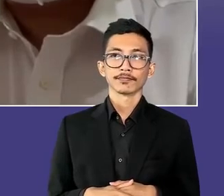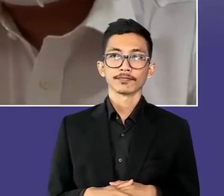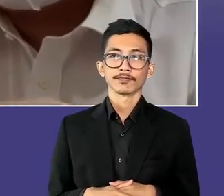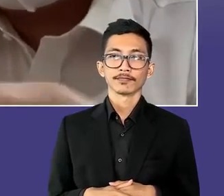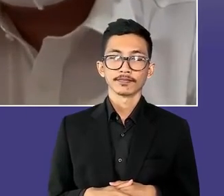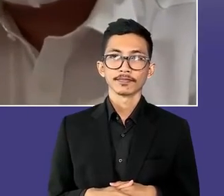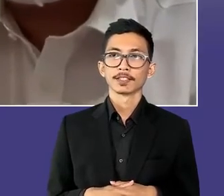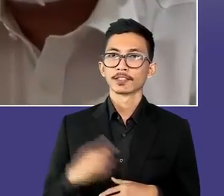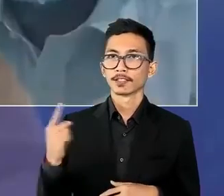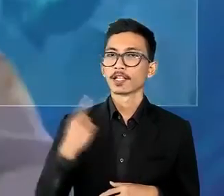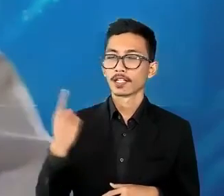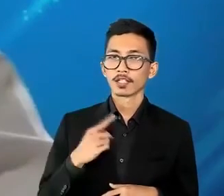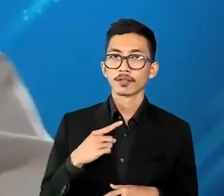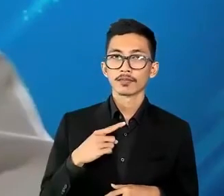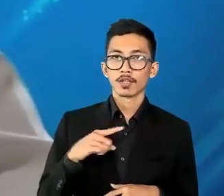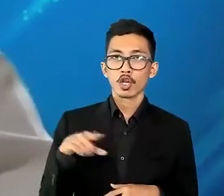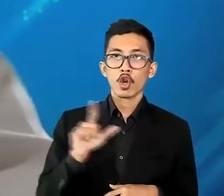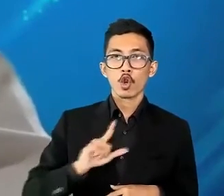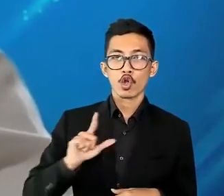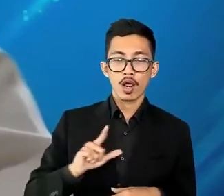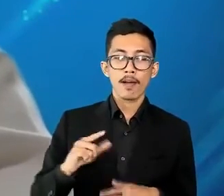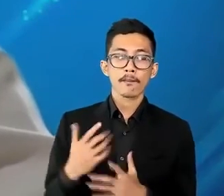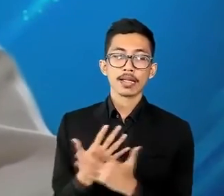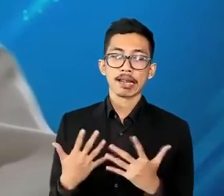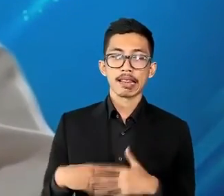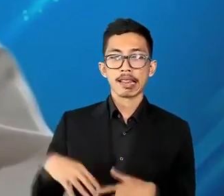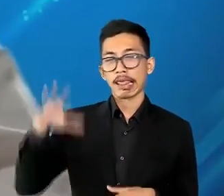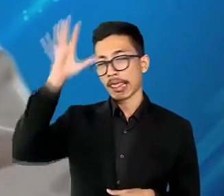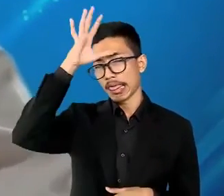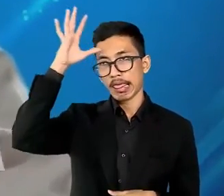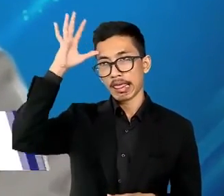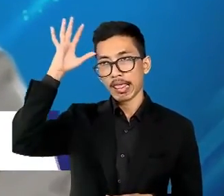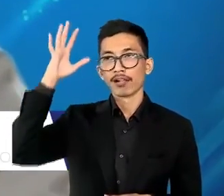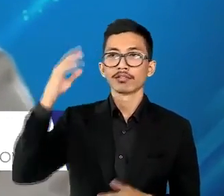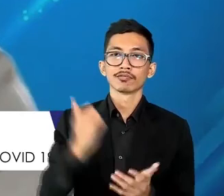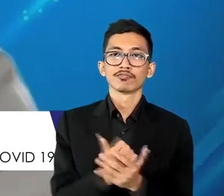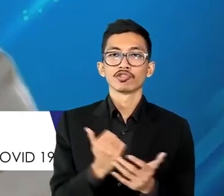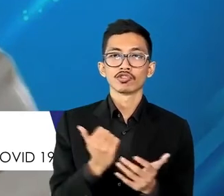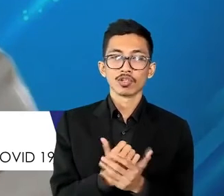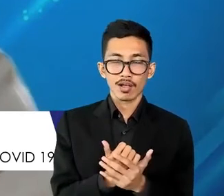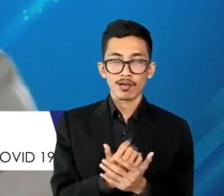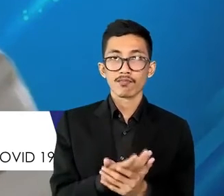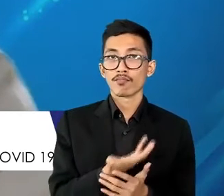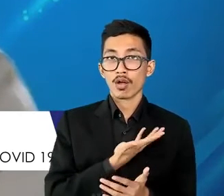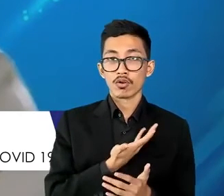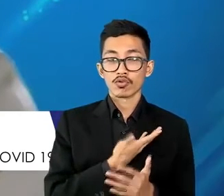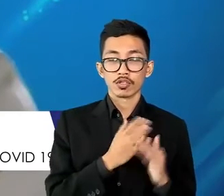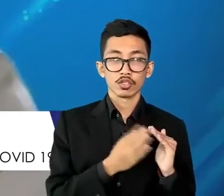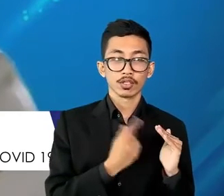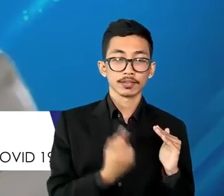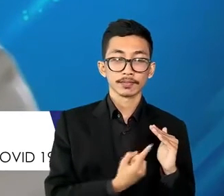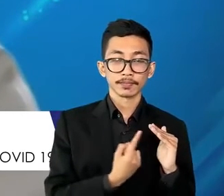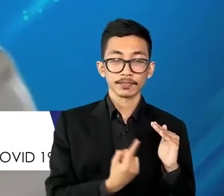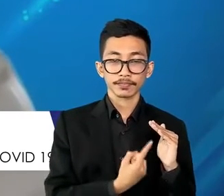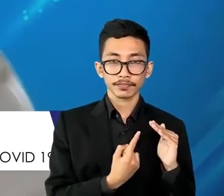pihak kelurahan ataupun masyarakat itu tidak mengetahui bahwa untuk melakukan isolasi mandiri